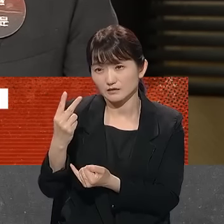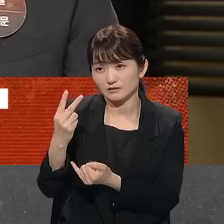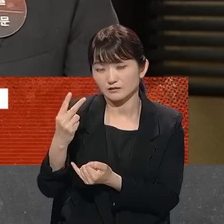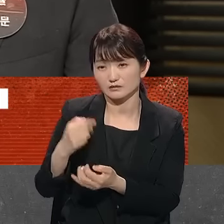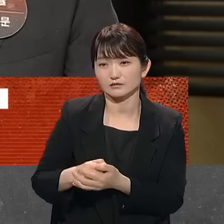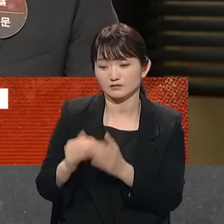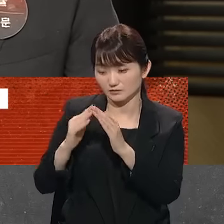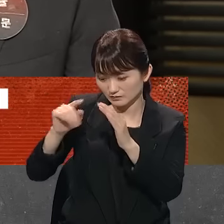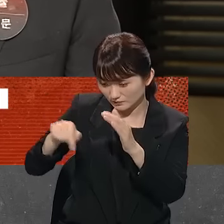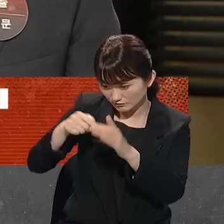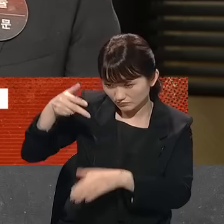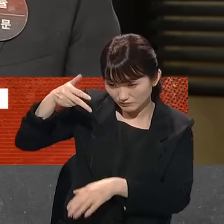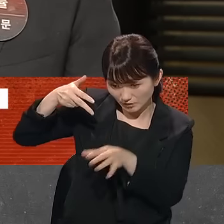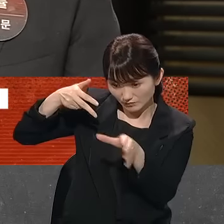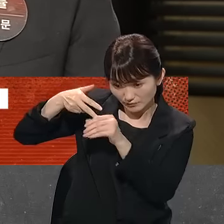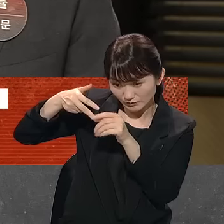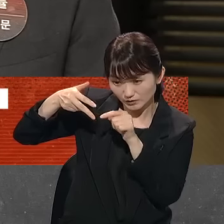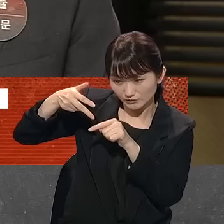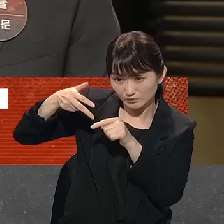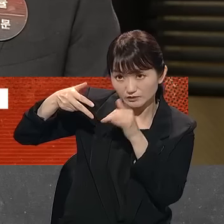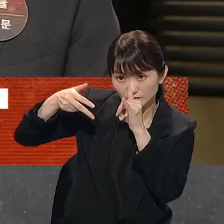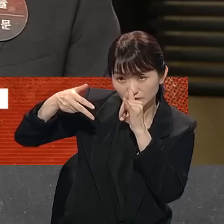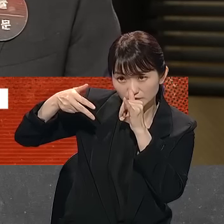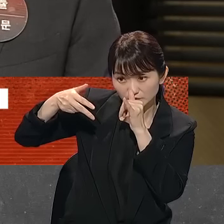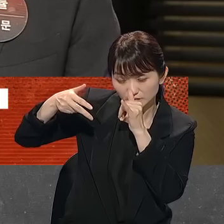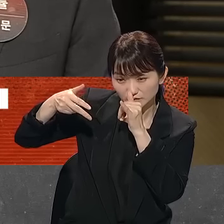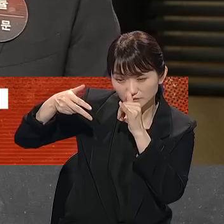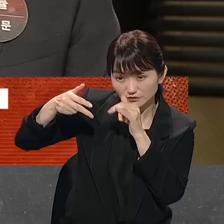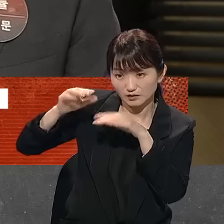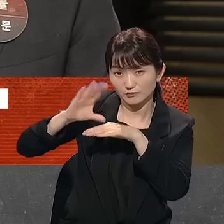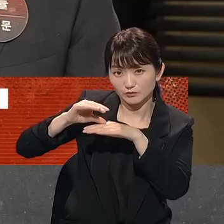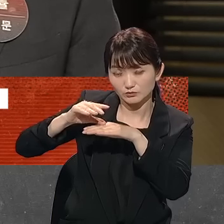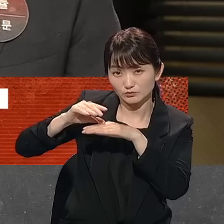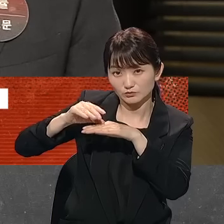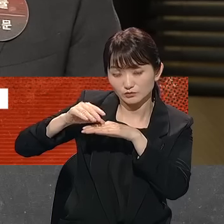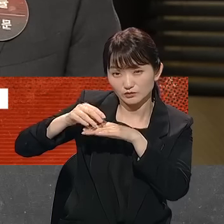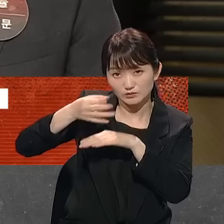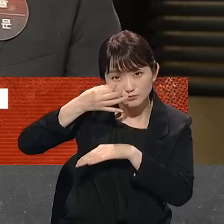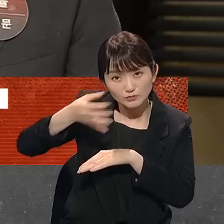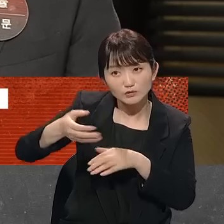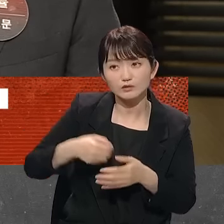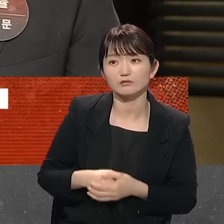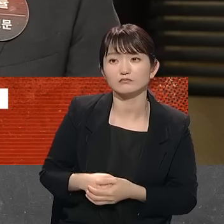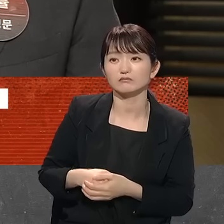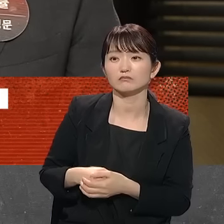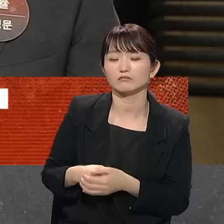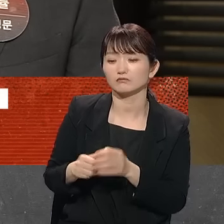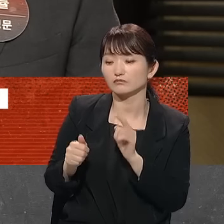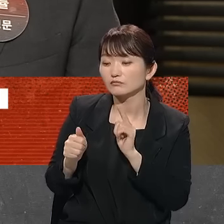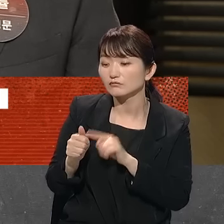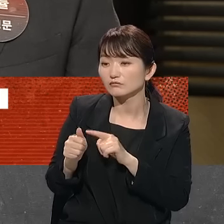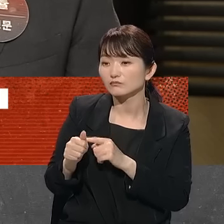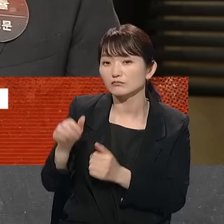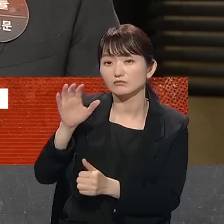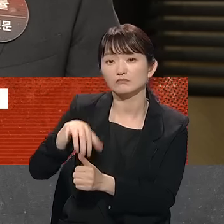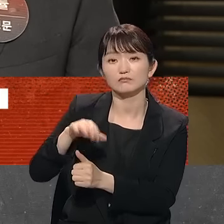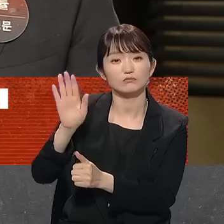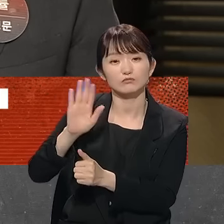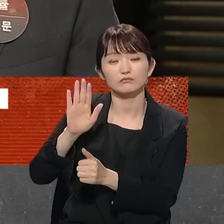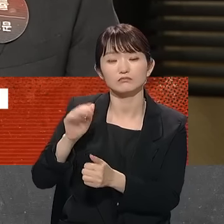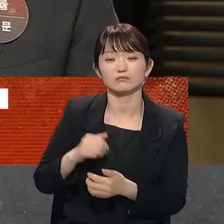홈캠 영상이 고스란히 남겨있고 그걸 저희가 방송을 했습니다. 네. 그런데도 그 가해 남성은 불구속